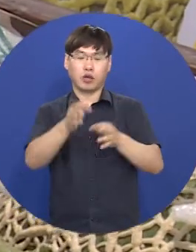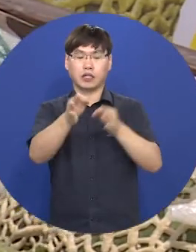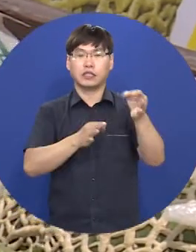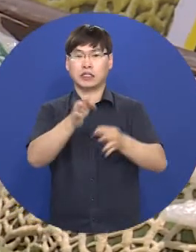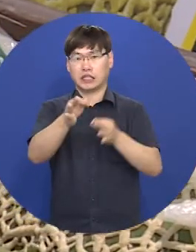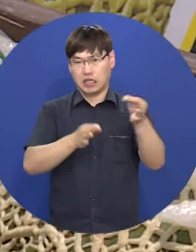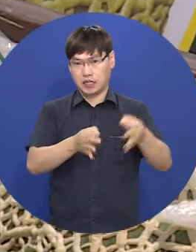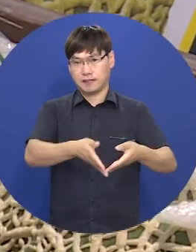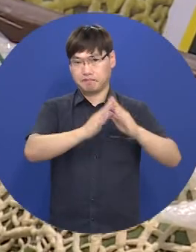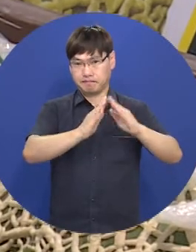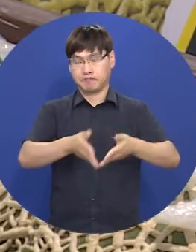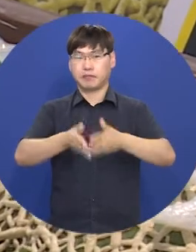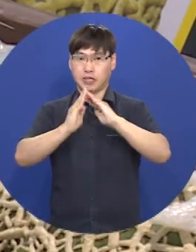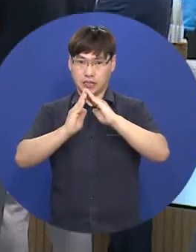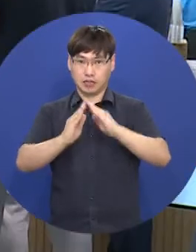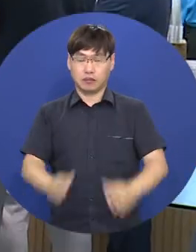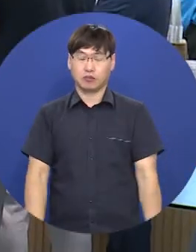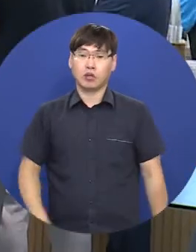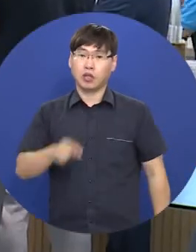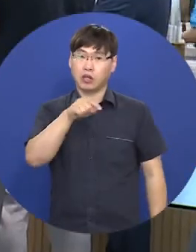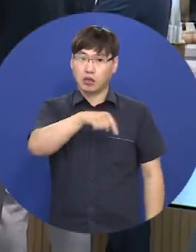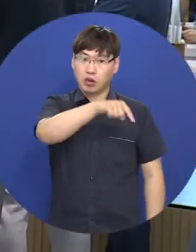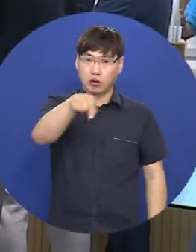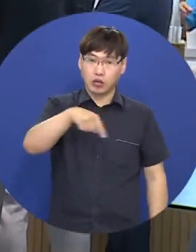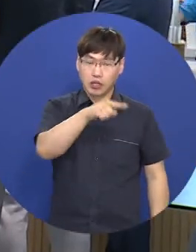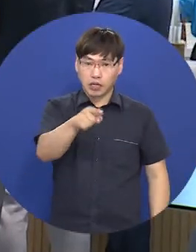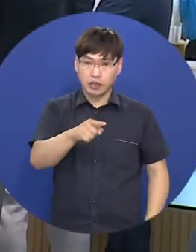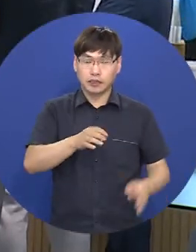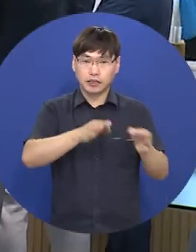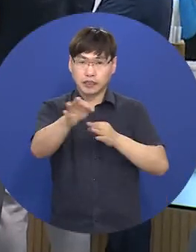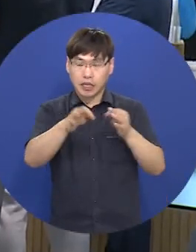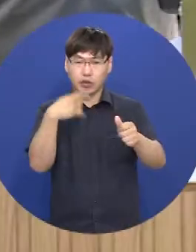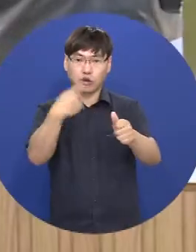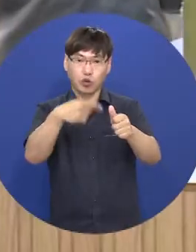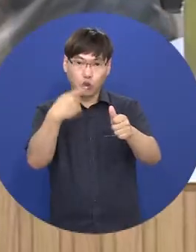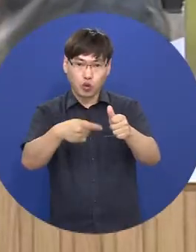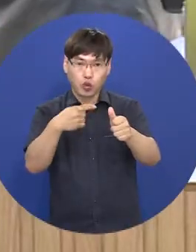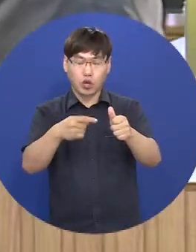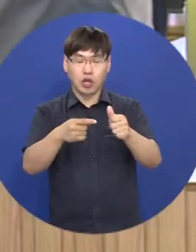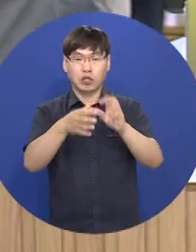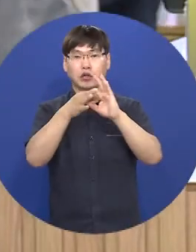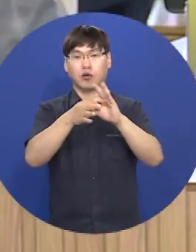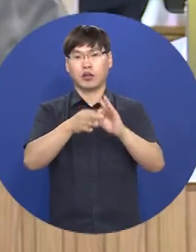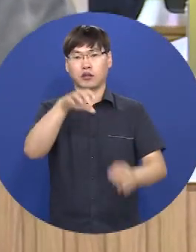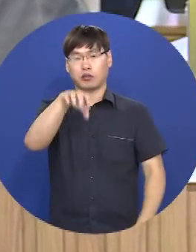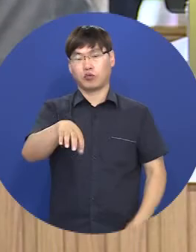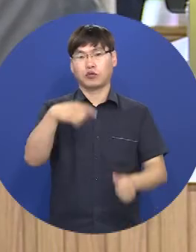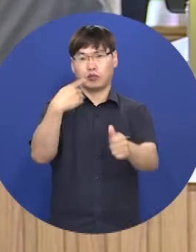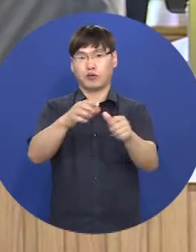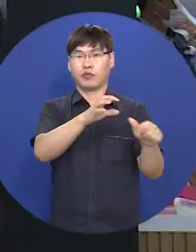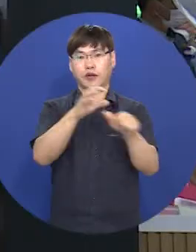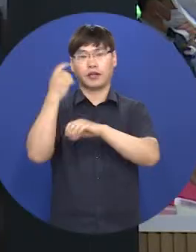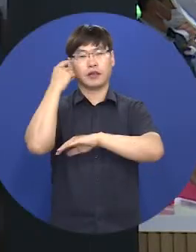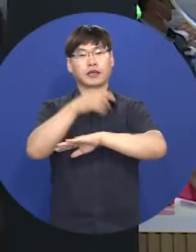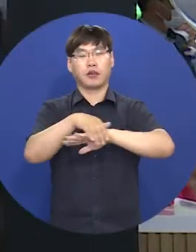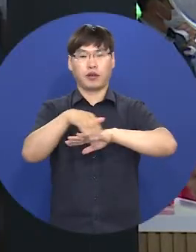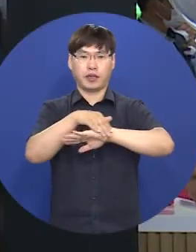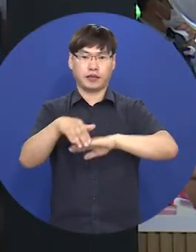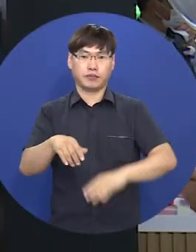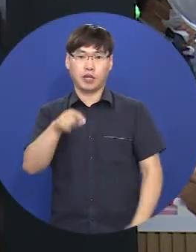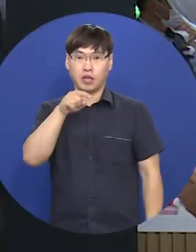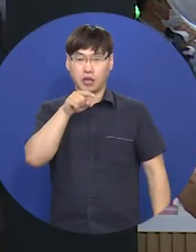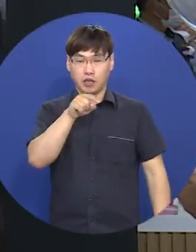7개의 시니어 점포로 구성됐으며 점포의 시니어 상인의 창업 교육 공간으로도 활용할 예정입니다.